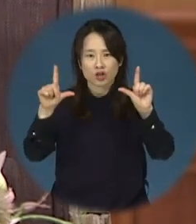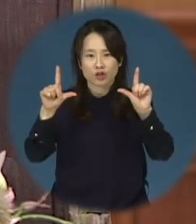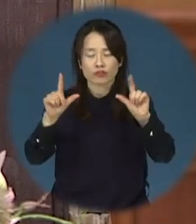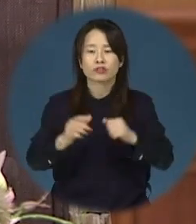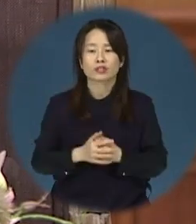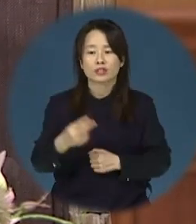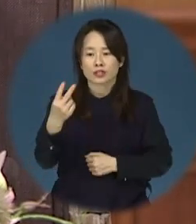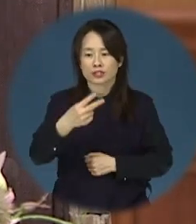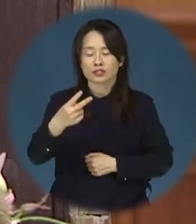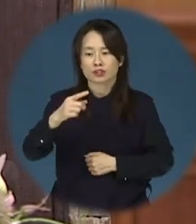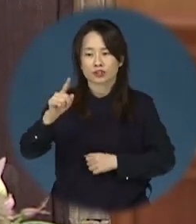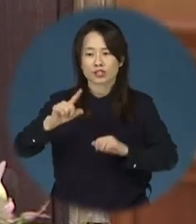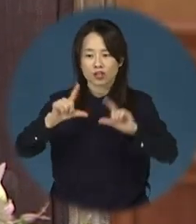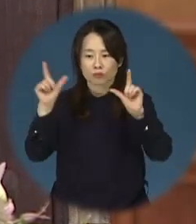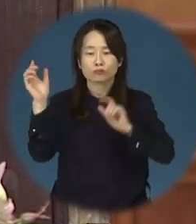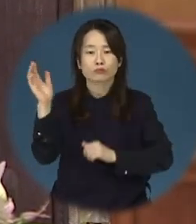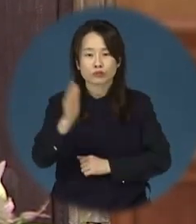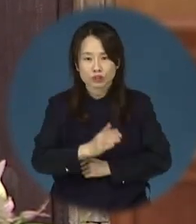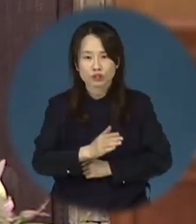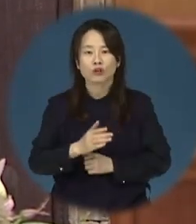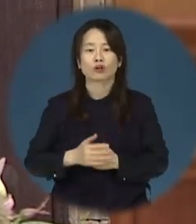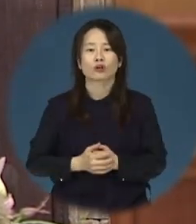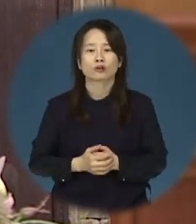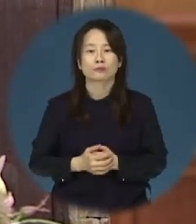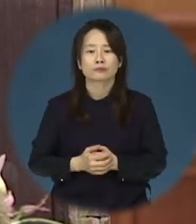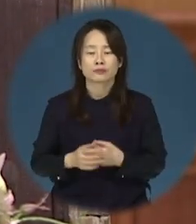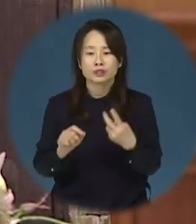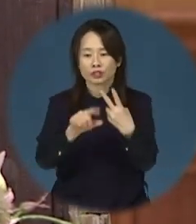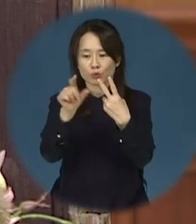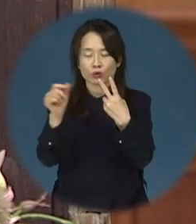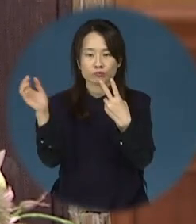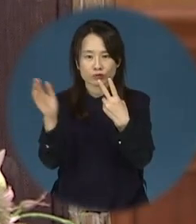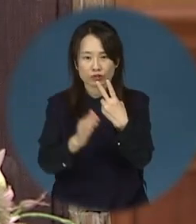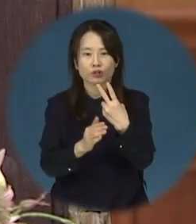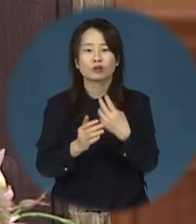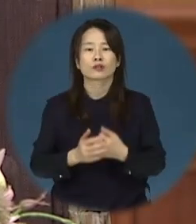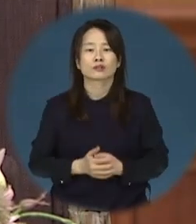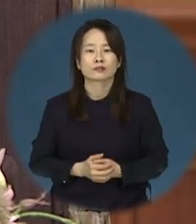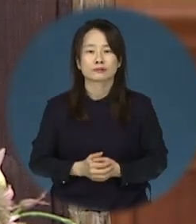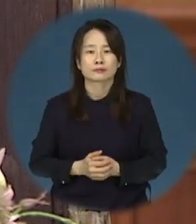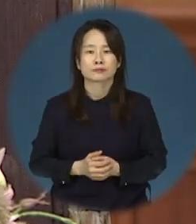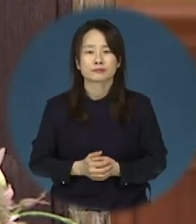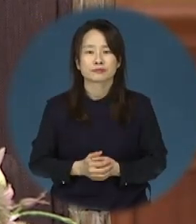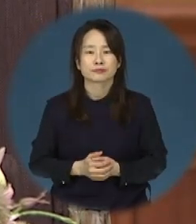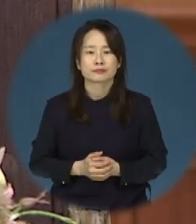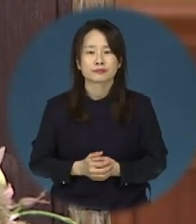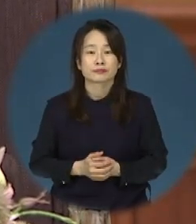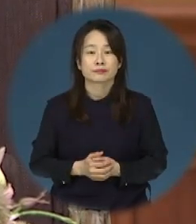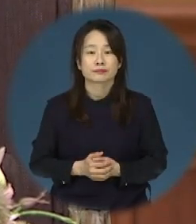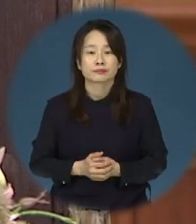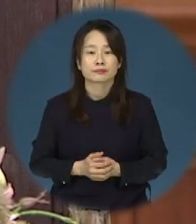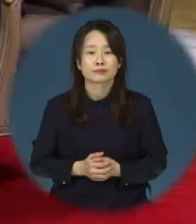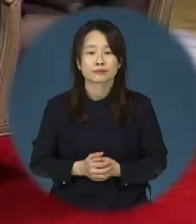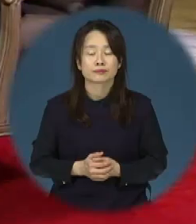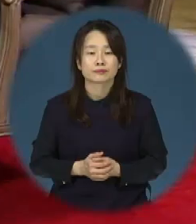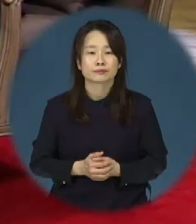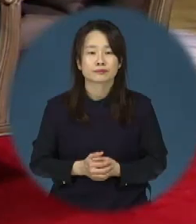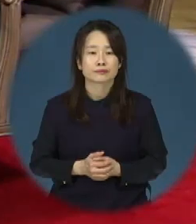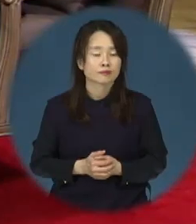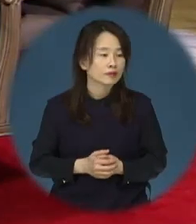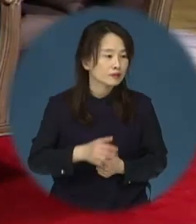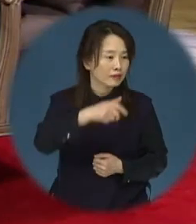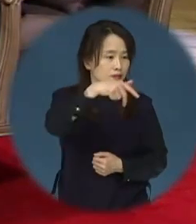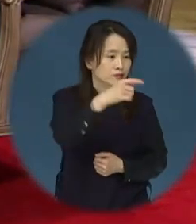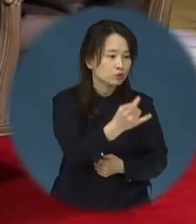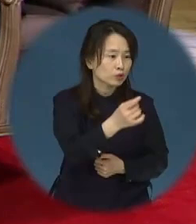2002년. 1년. 2001년도. 2001년. 네, 2001년도 정확히 2월 달에. 20년 전. 네. 2001년도 2월 달에. 그 청량리에 최일돈